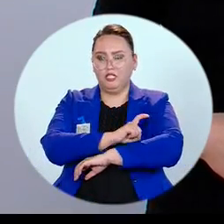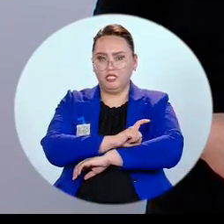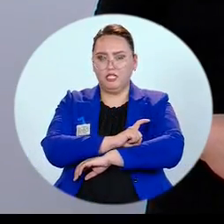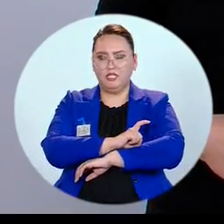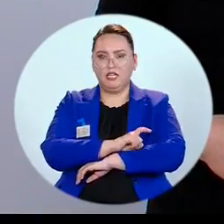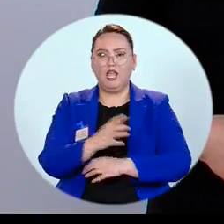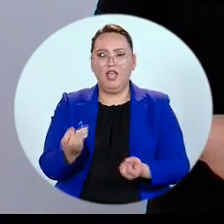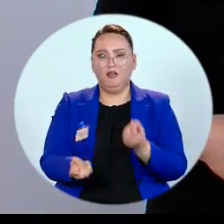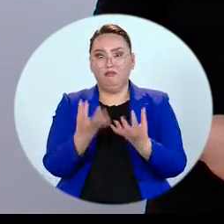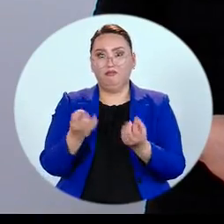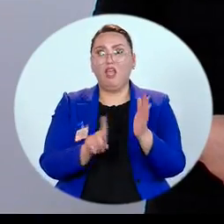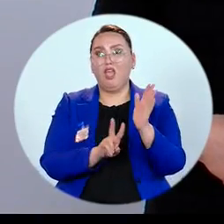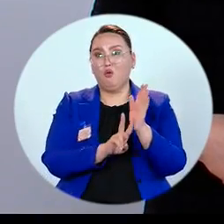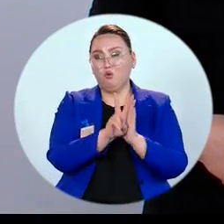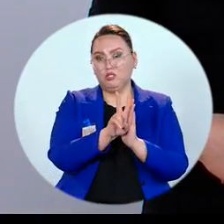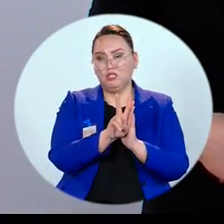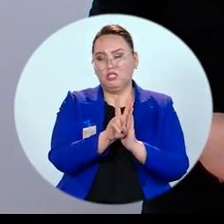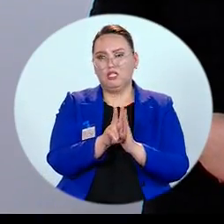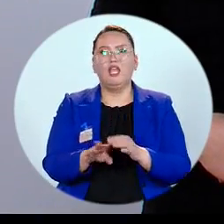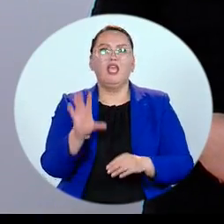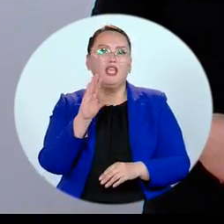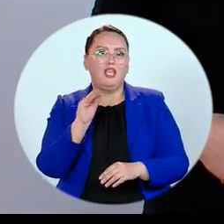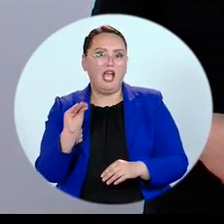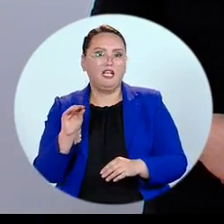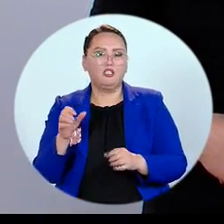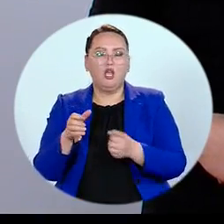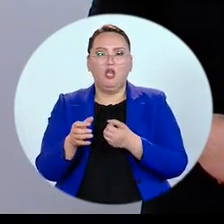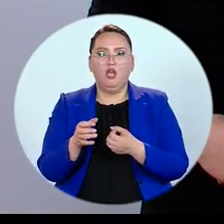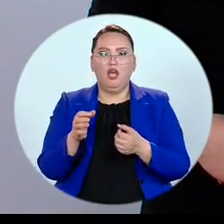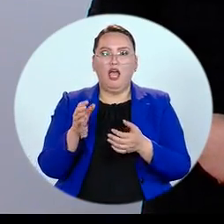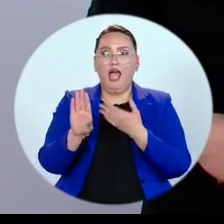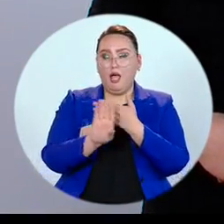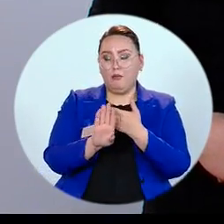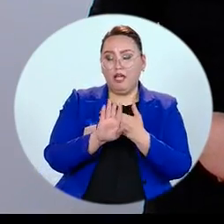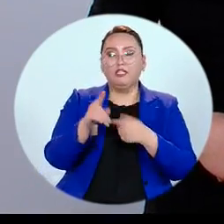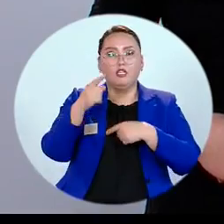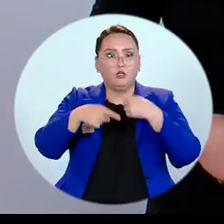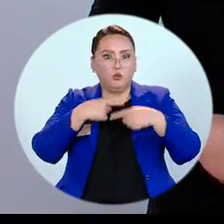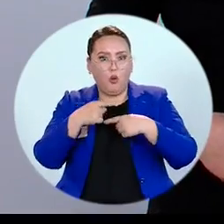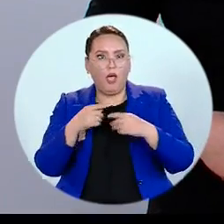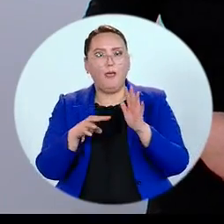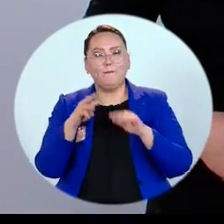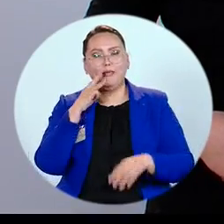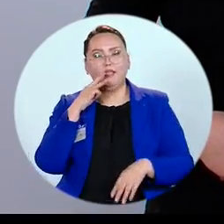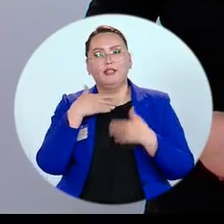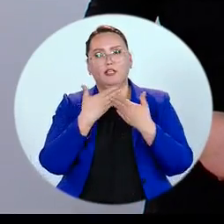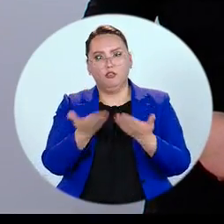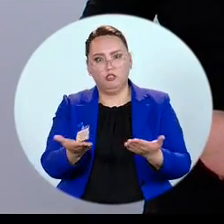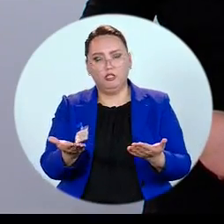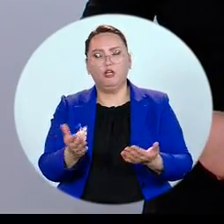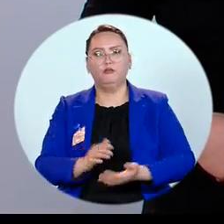ངལ རྡོད གསྲག རྩ ལུགས གསྱི ལྡེལ གསྲབ དཔའི རིན གསྲི གསྲན ཐུགས